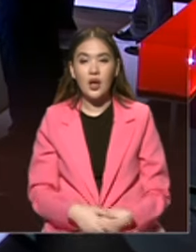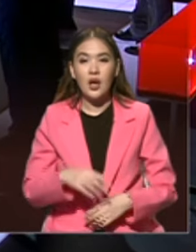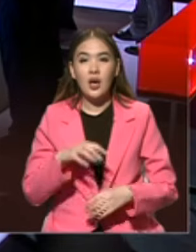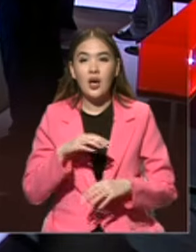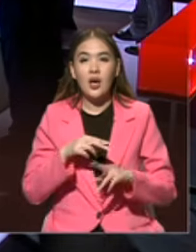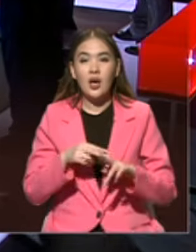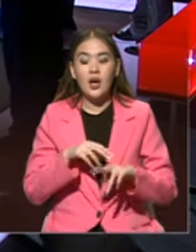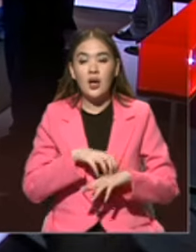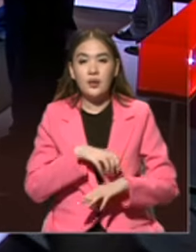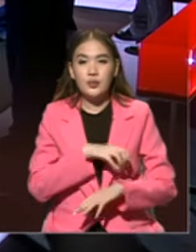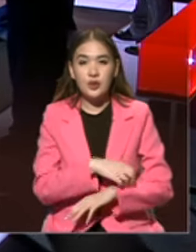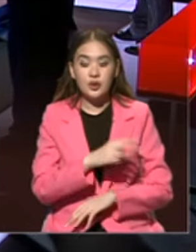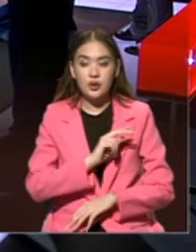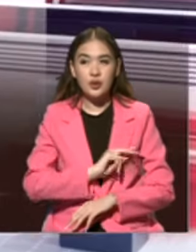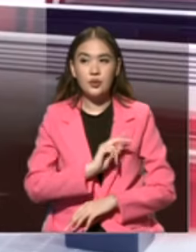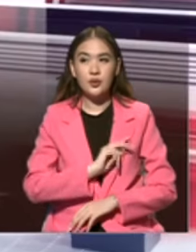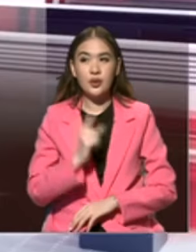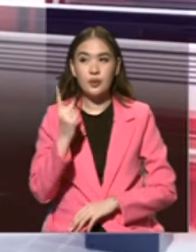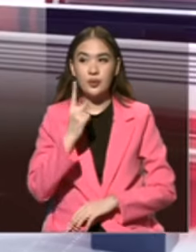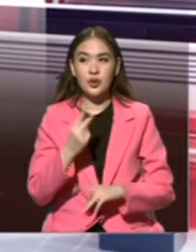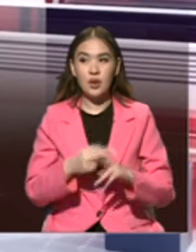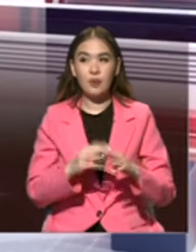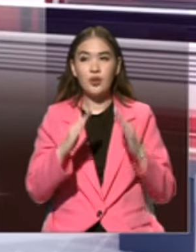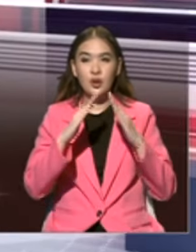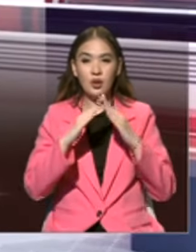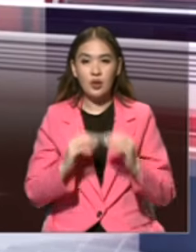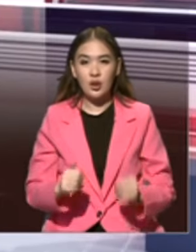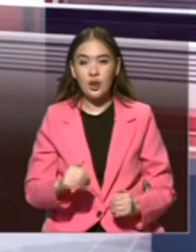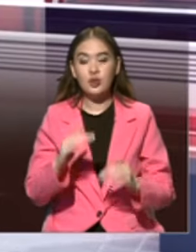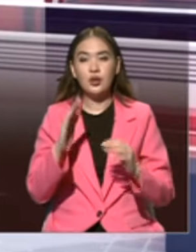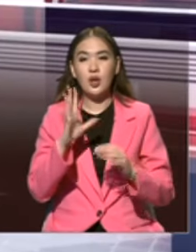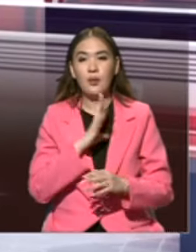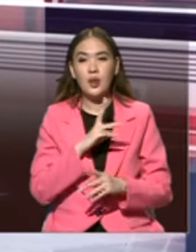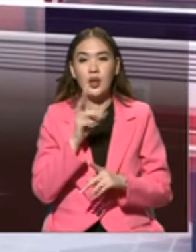Комиссиялық жұмыстар бізде бірінші мынау құлаған үйлерге келді, кеше